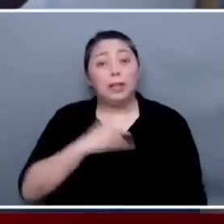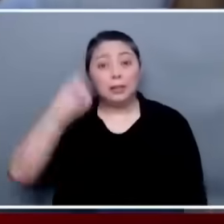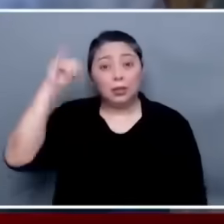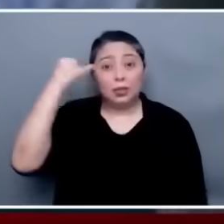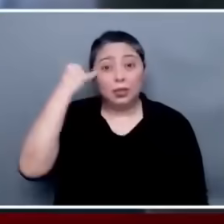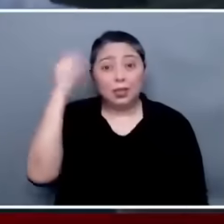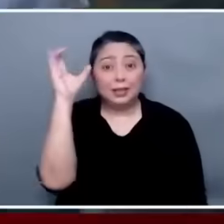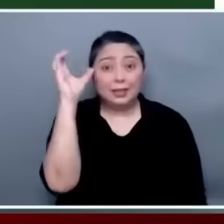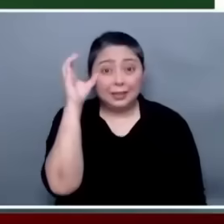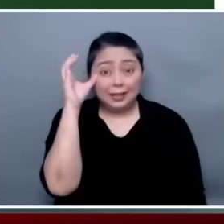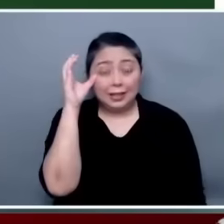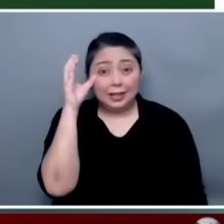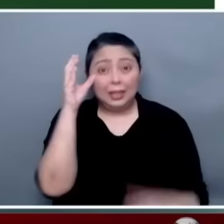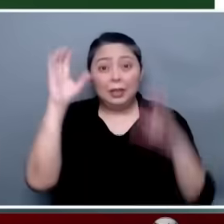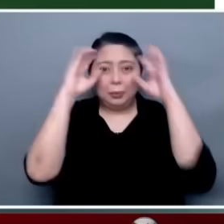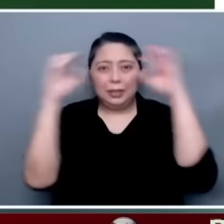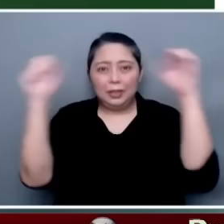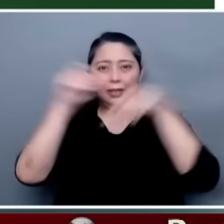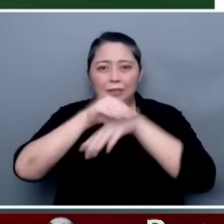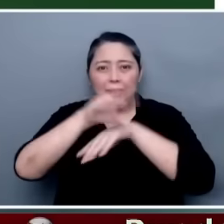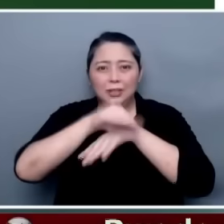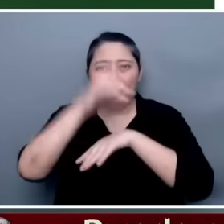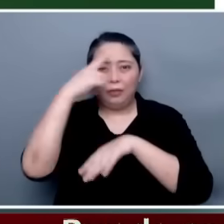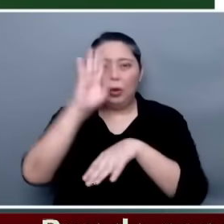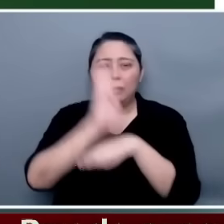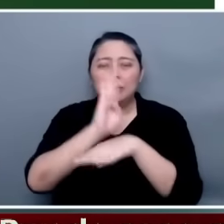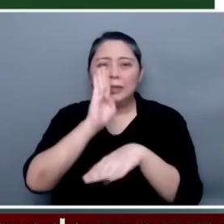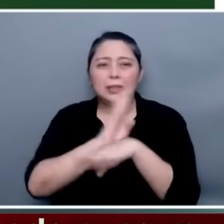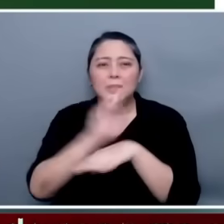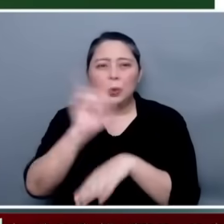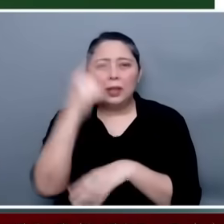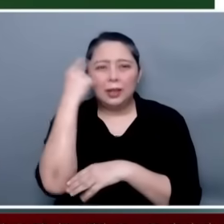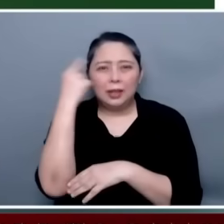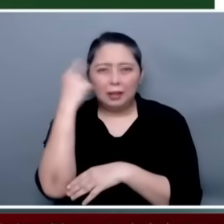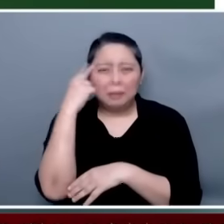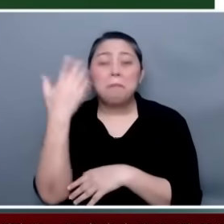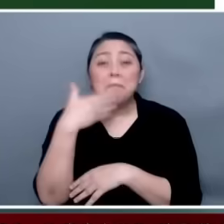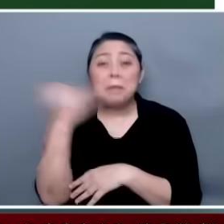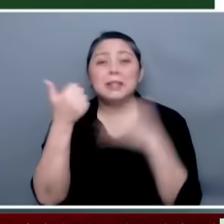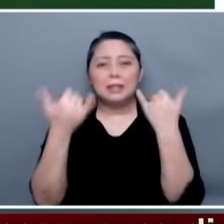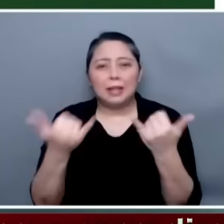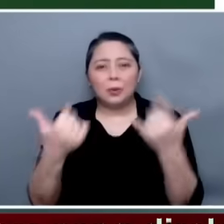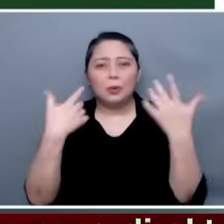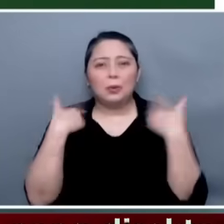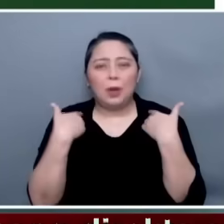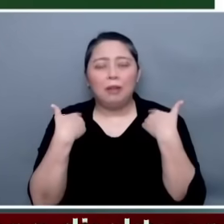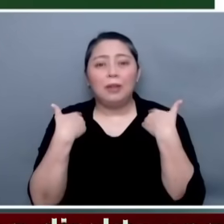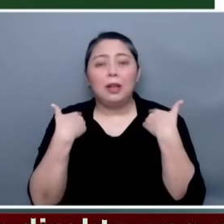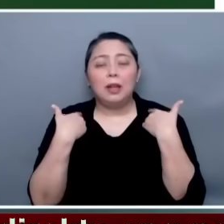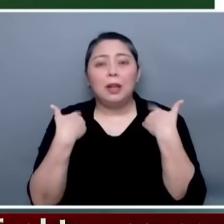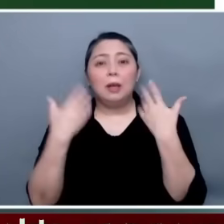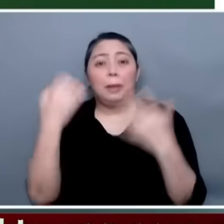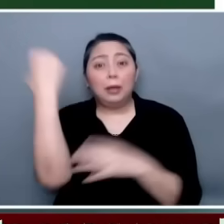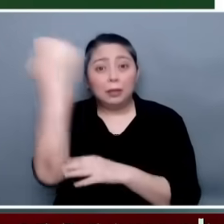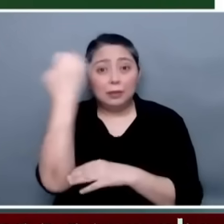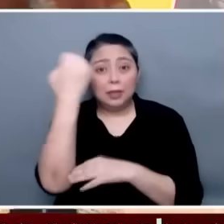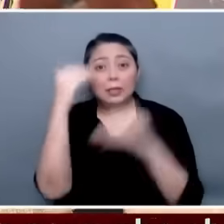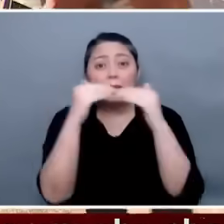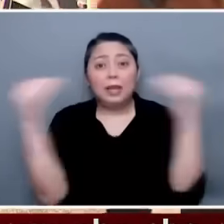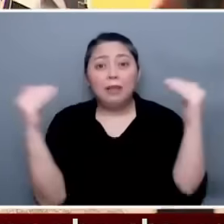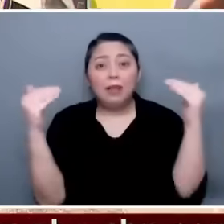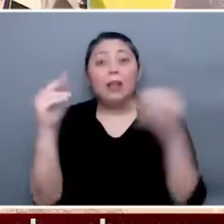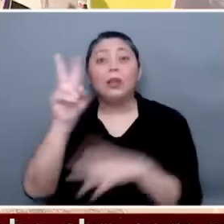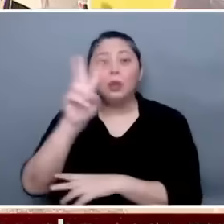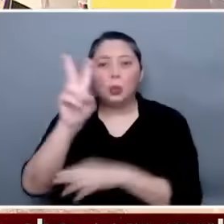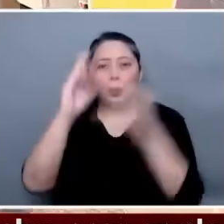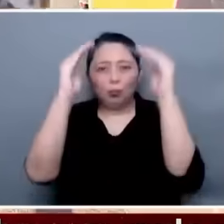sa rehiyon. There is no way but we have to drop this to alert level 2 to really allow more business to make money, no? And